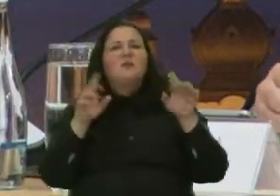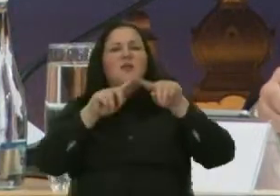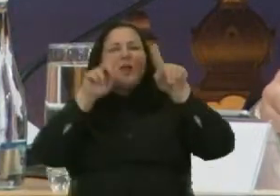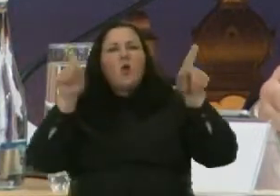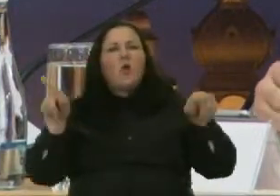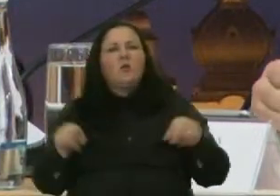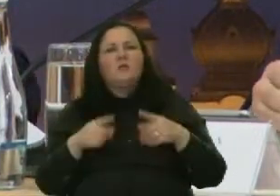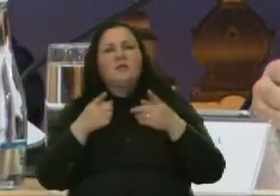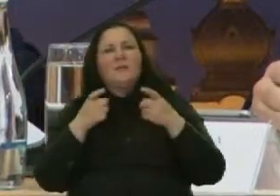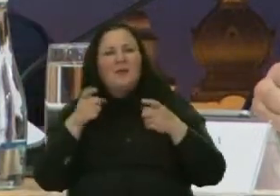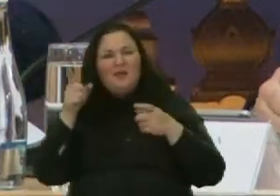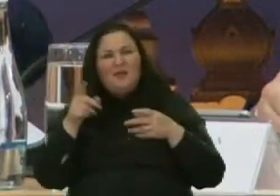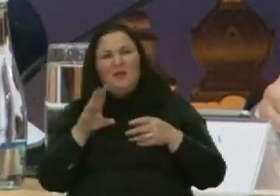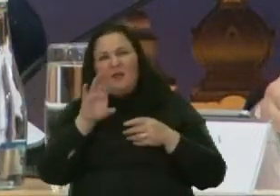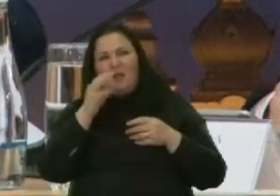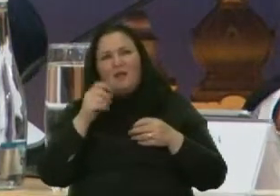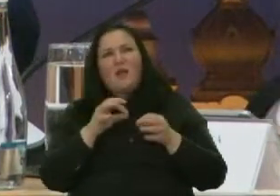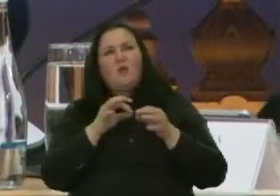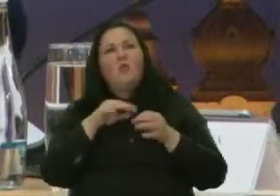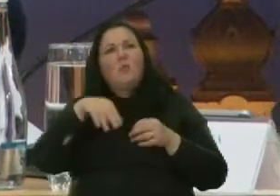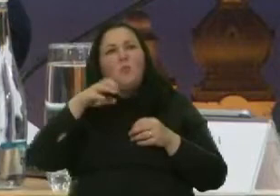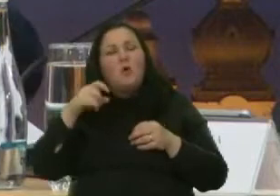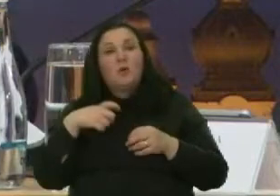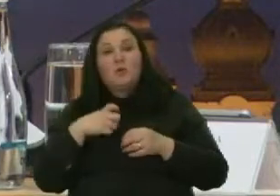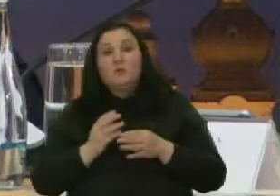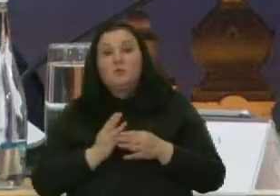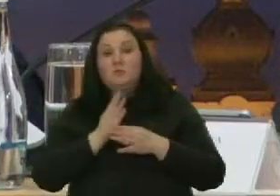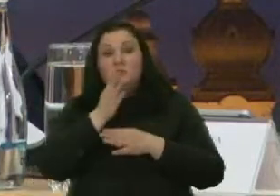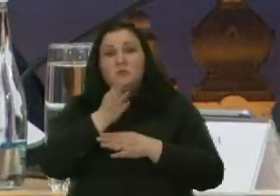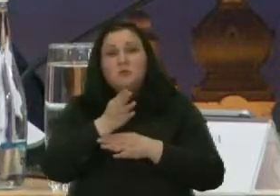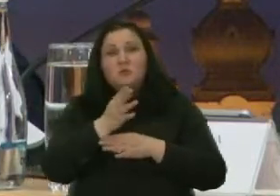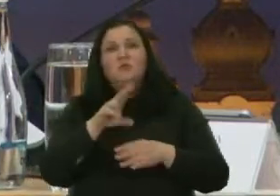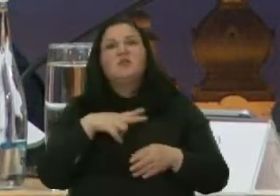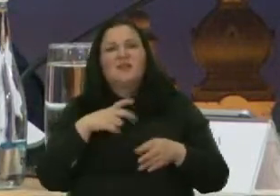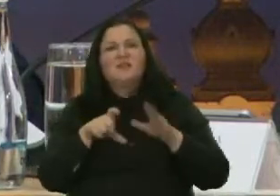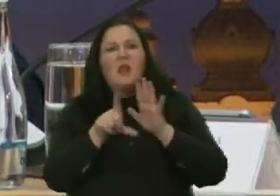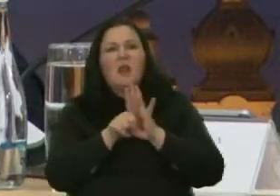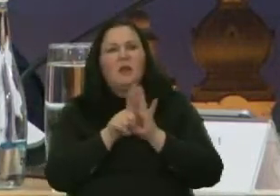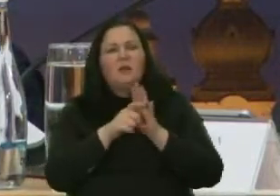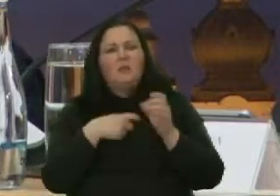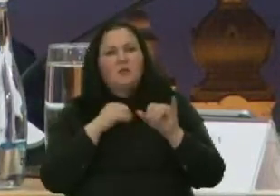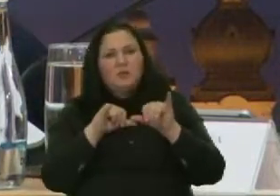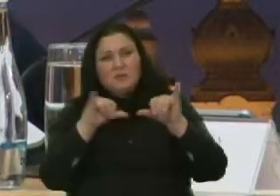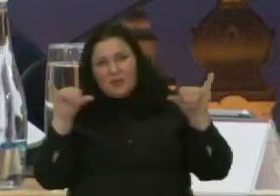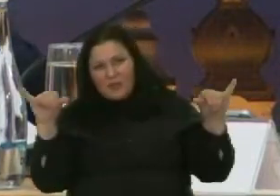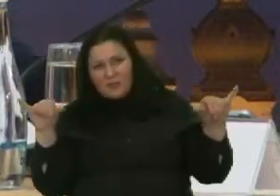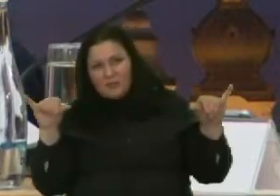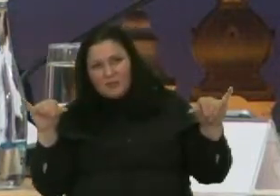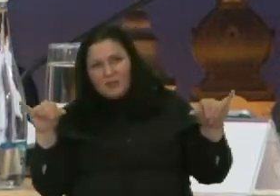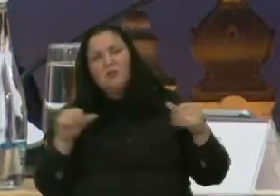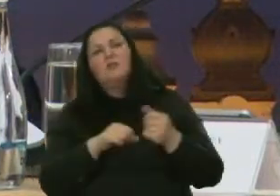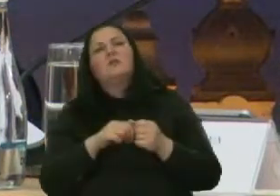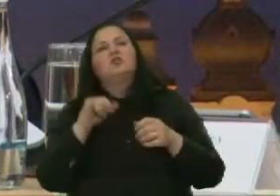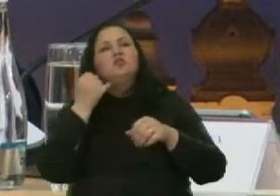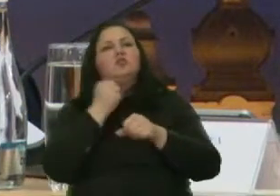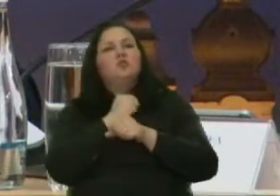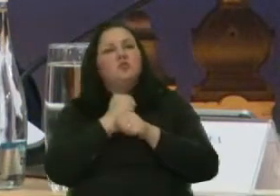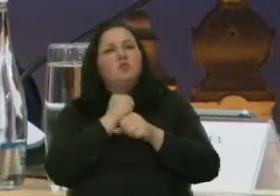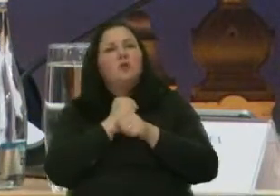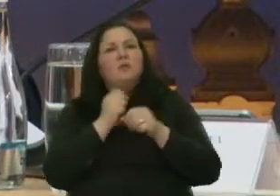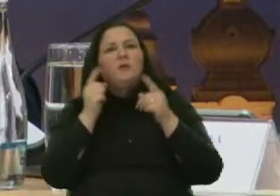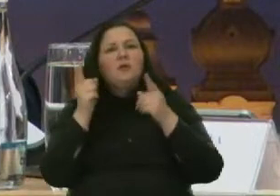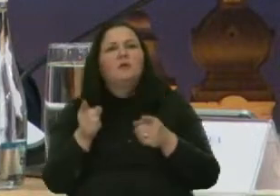pe canalul Morii trecem într o altă etapă în care avem cadru legal să putem să extindem canalul Morii și evident că Lucrăm la la